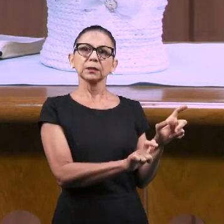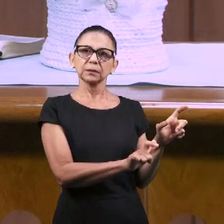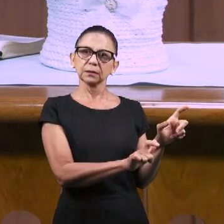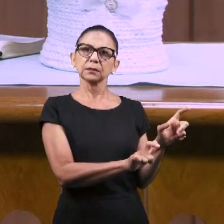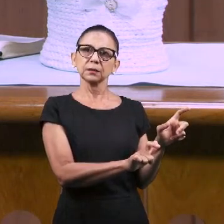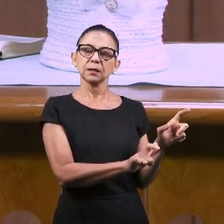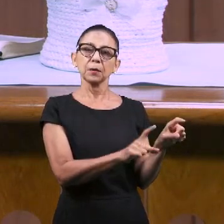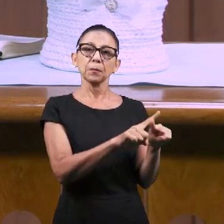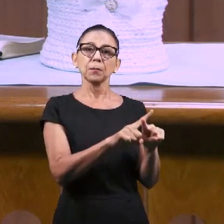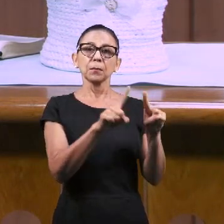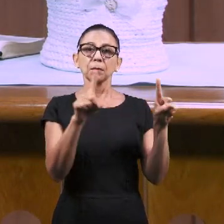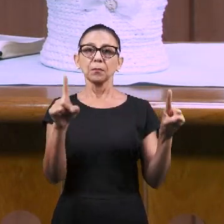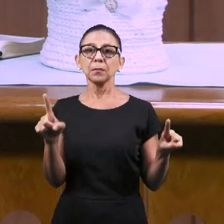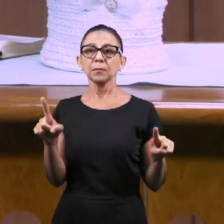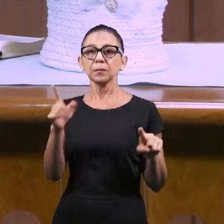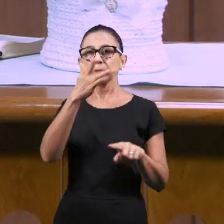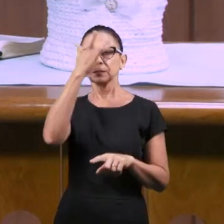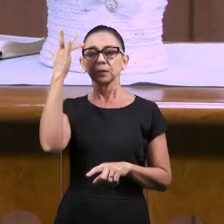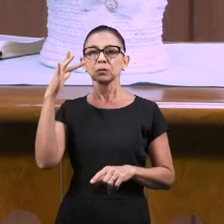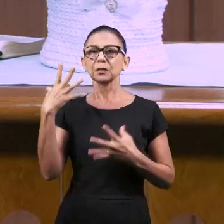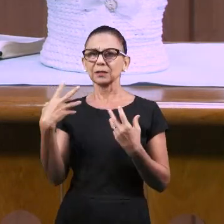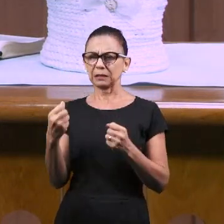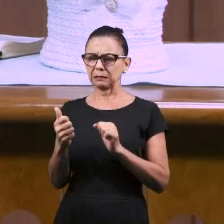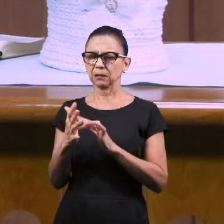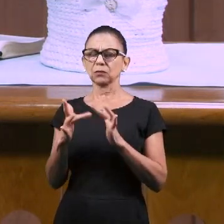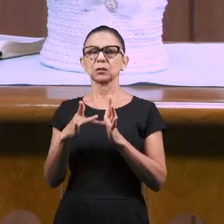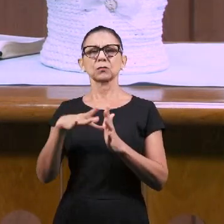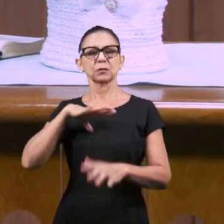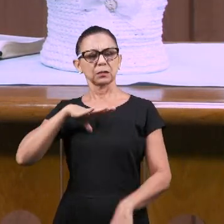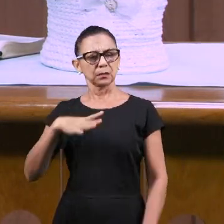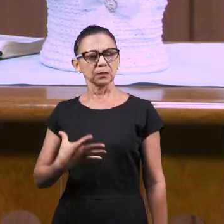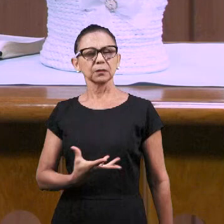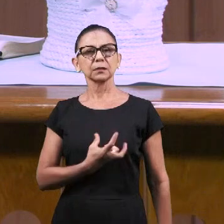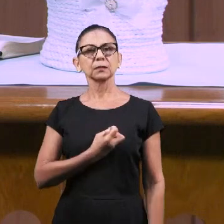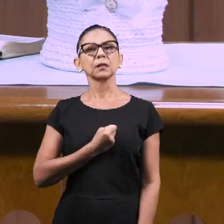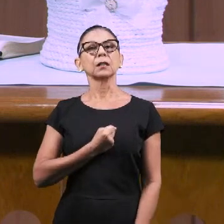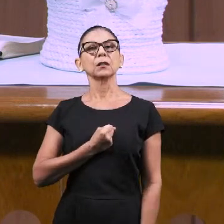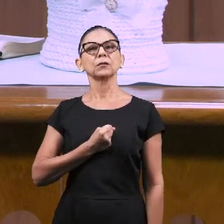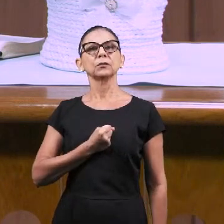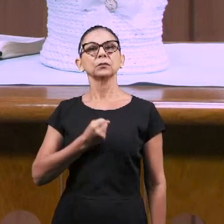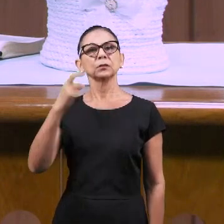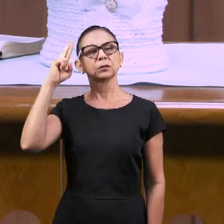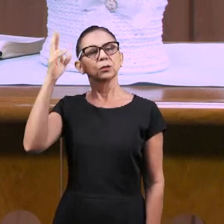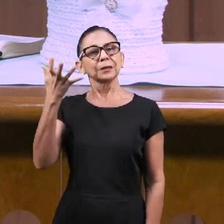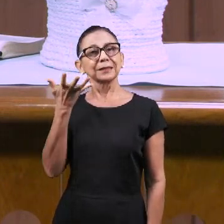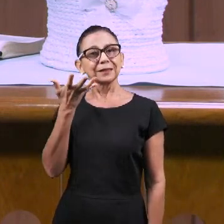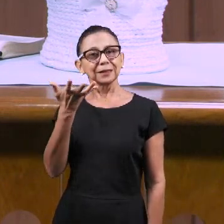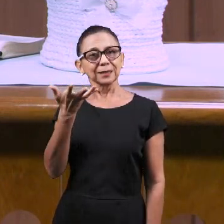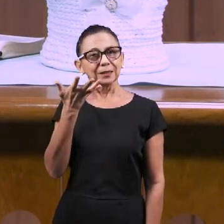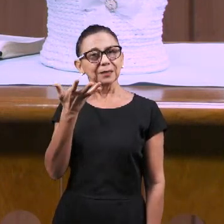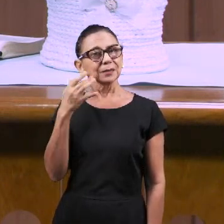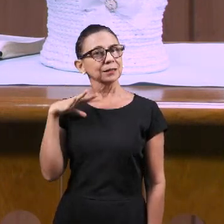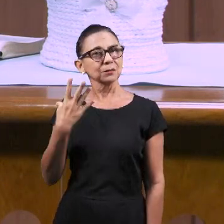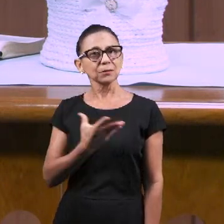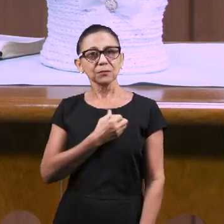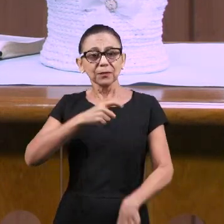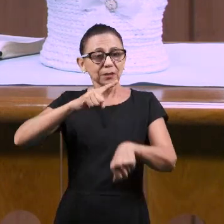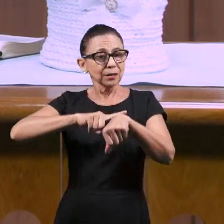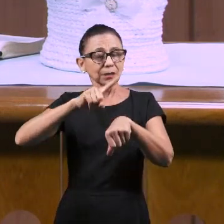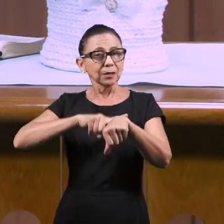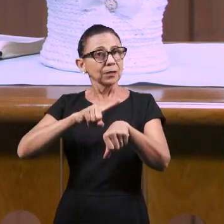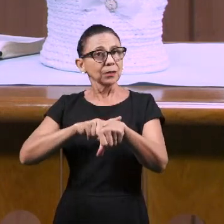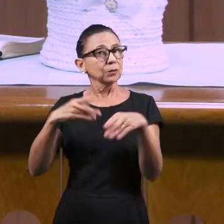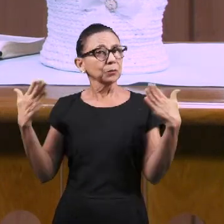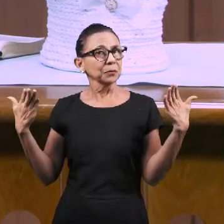infidèle est restée dans le désert, mais le monde, ceux qui vont être sauvés, en ce moment, le Seigneur va toucher. Le Seigneur veut vous